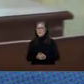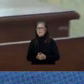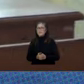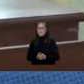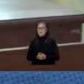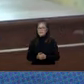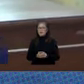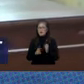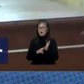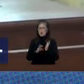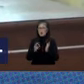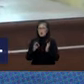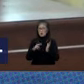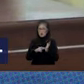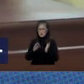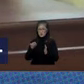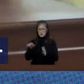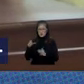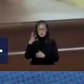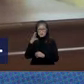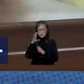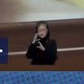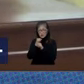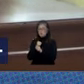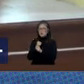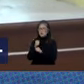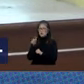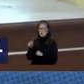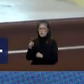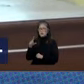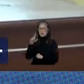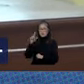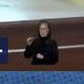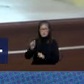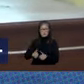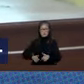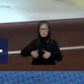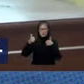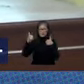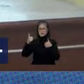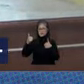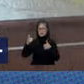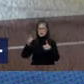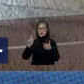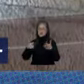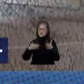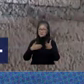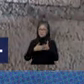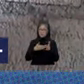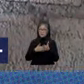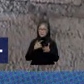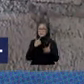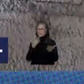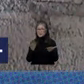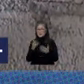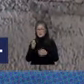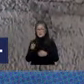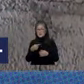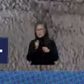dari pelosok Kupang NTT menjadi inspirasi. Keterbatasan dan kesederhanaan tidak semestinya